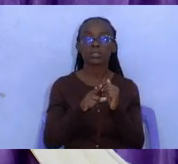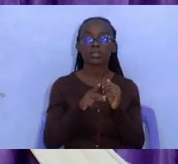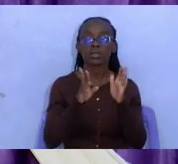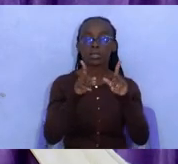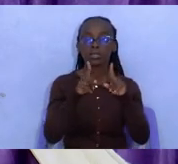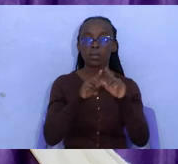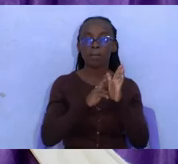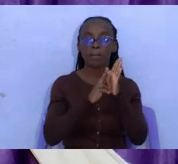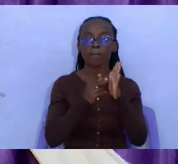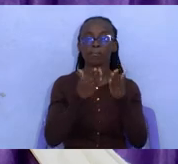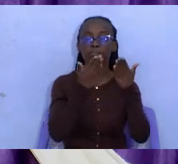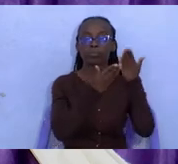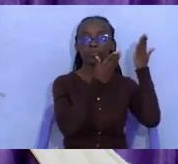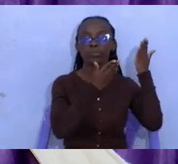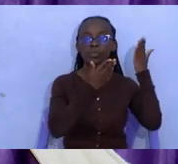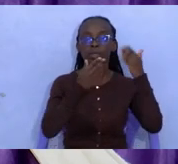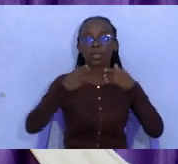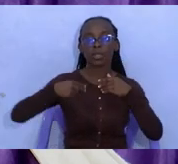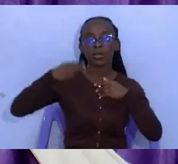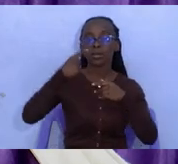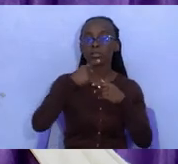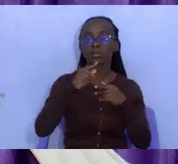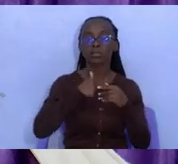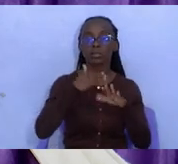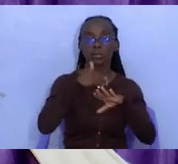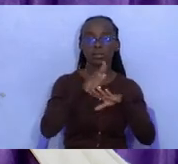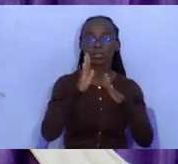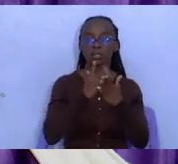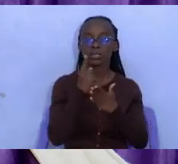zake juu, akasema ninakutumia mtu.